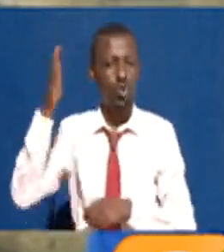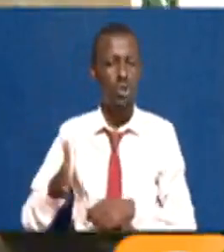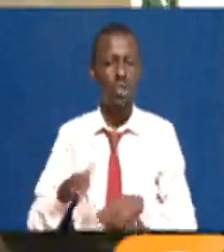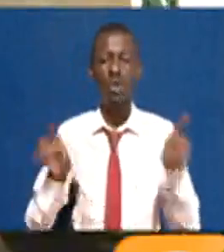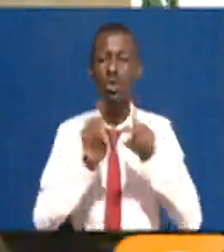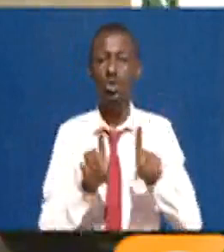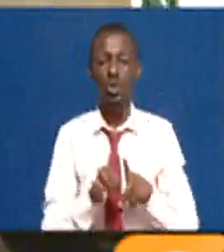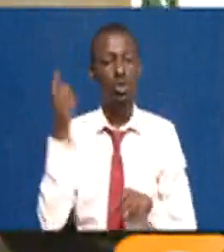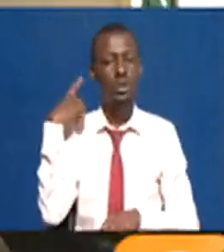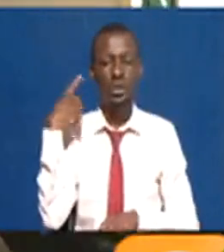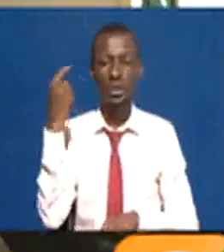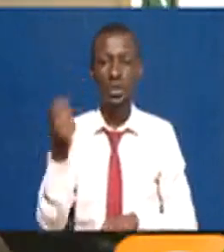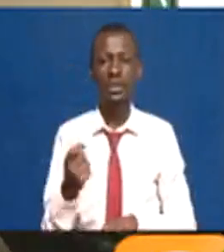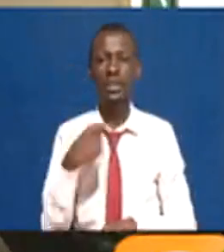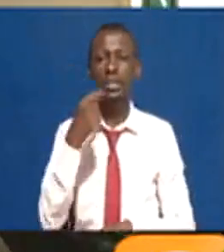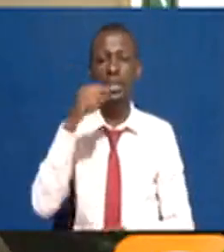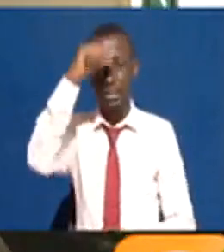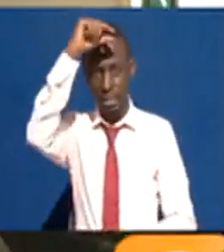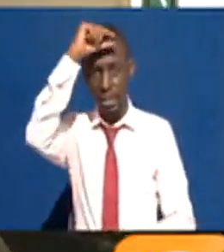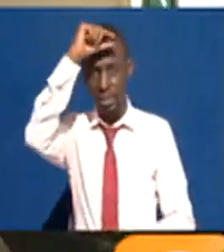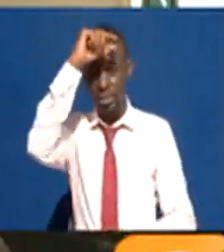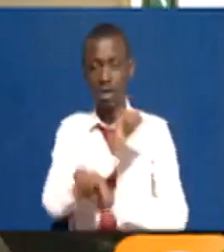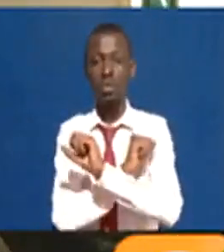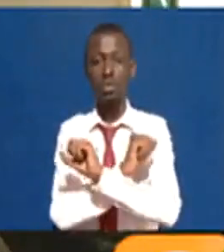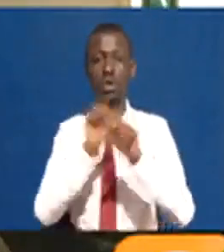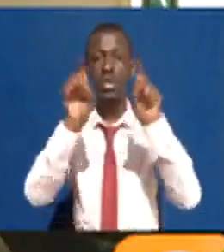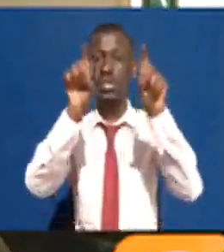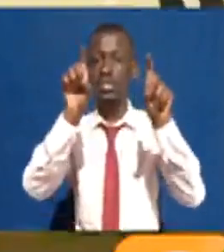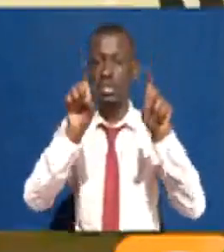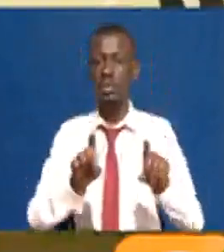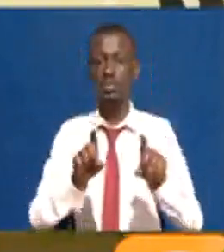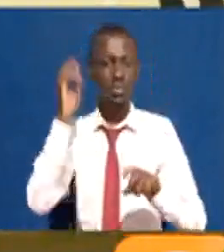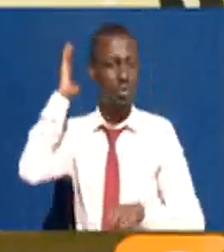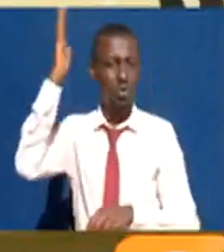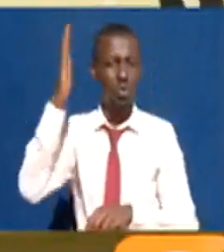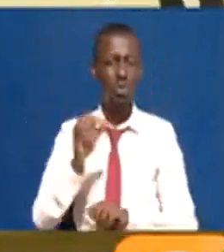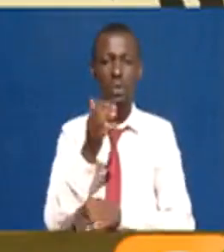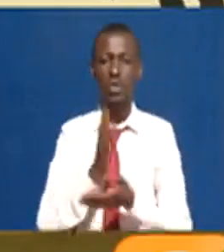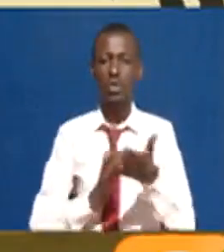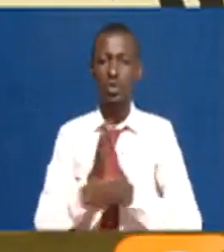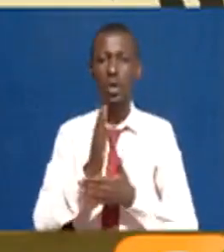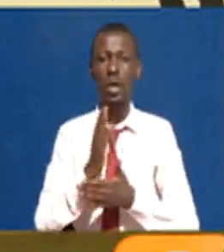yesterday, serikali inashikilia kuwa italinda mitihani iliyosalia kuhakikisha kuwa